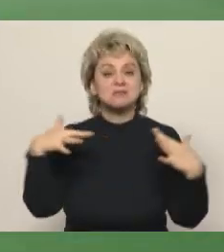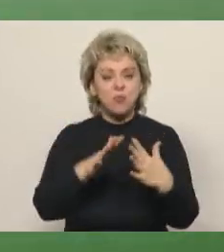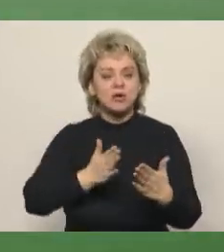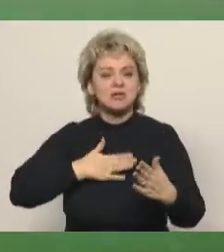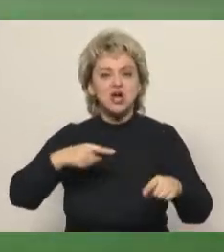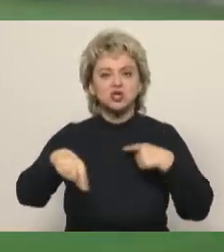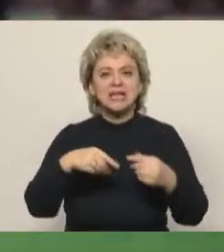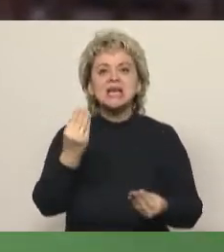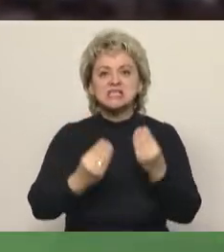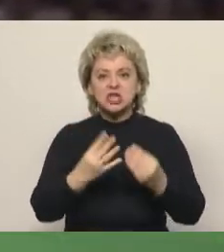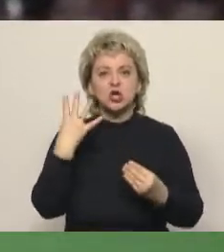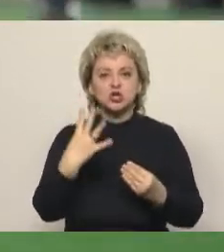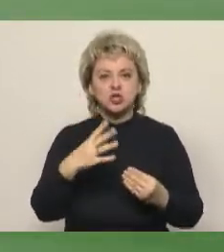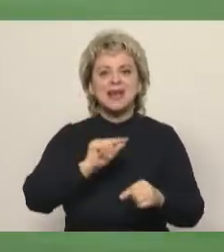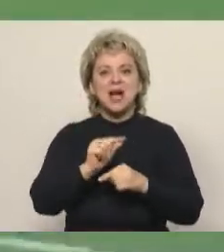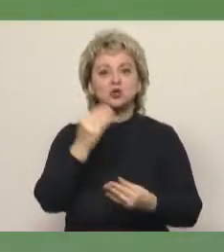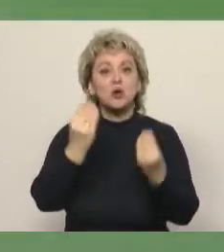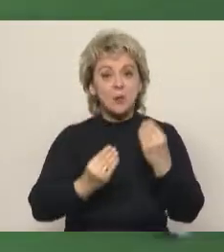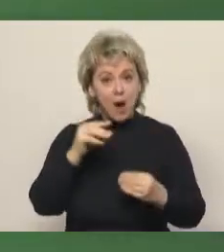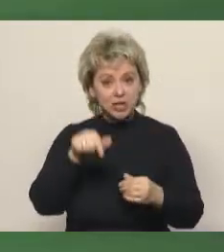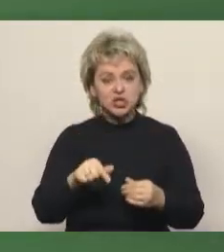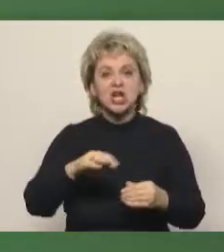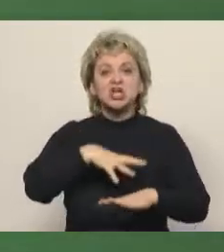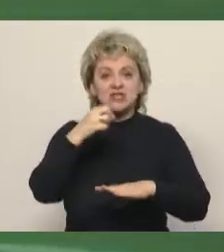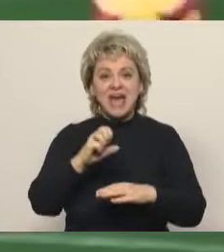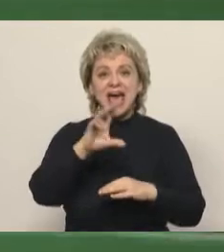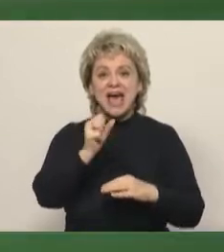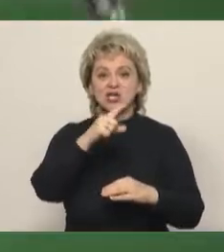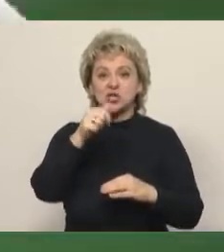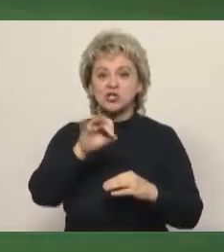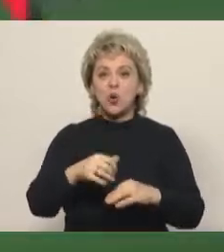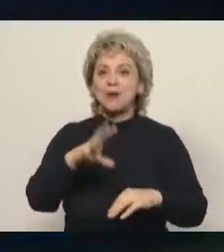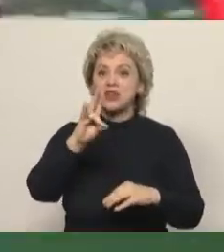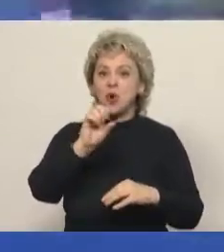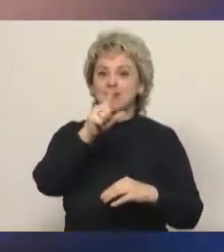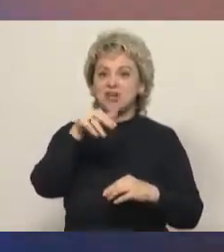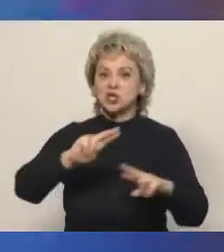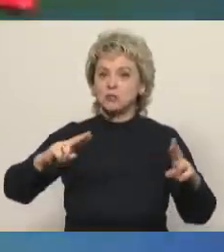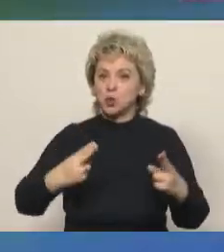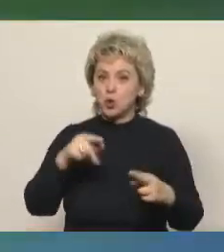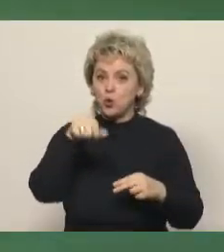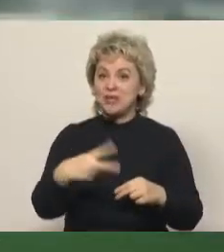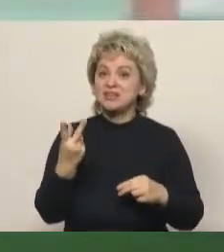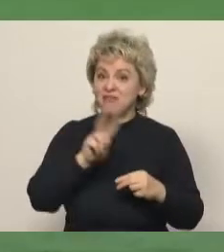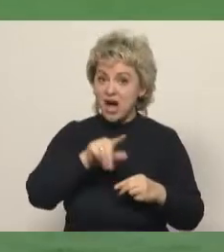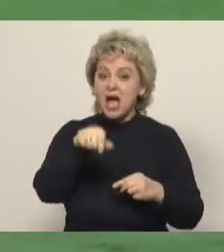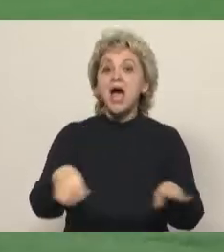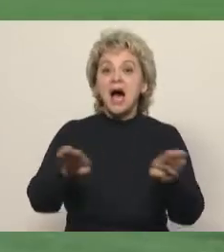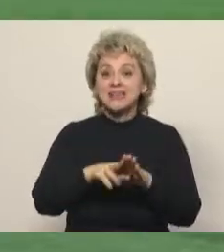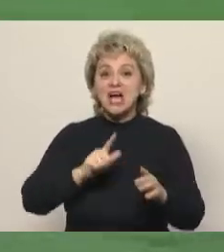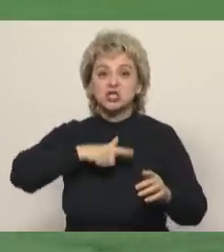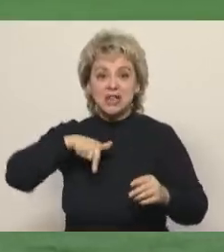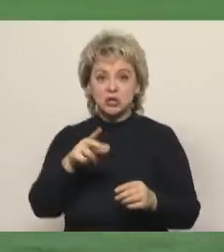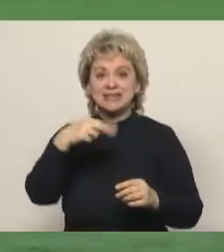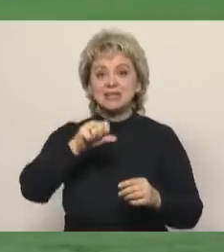наши футболисты сыграют 4 контрольных матча с шведским «Эстерсундом», норвежскими клубами «Валеренго» и «Лиллестрём», а также